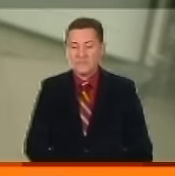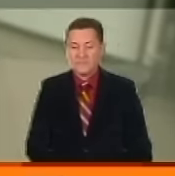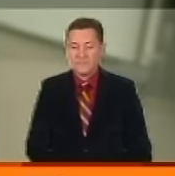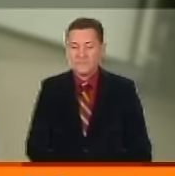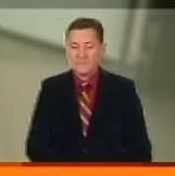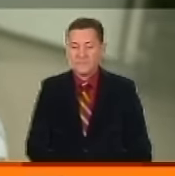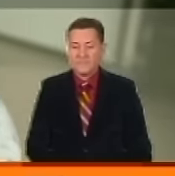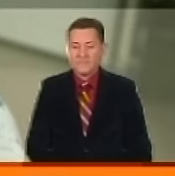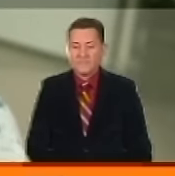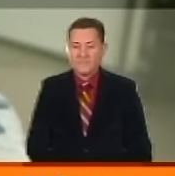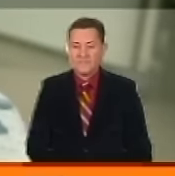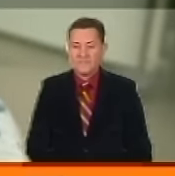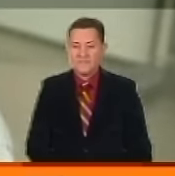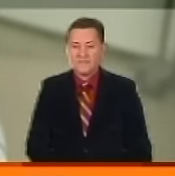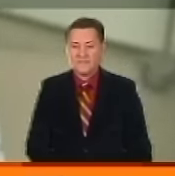Тань.